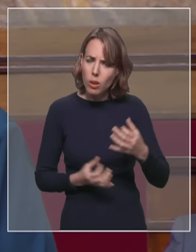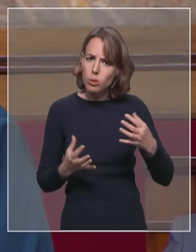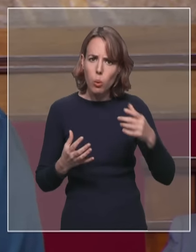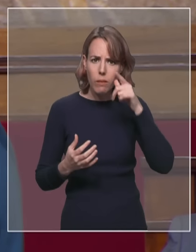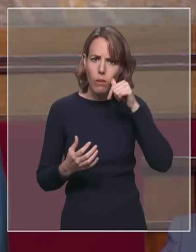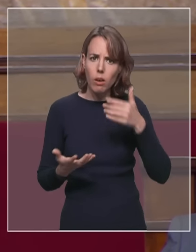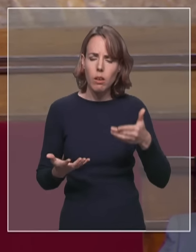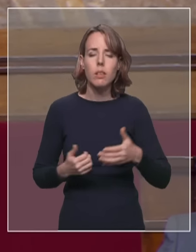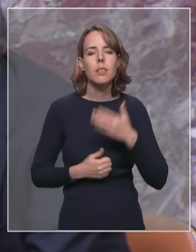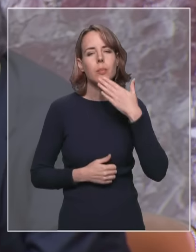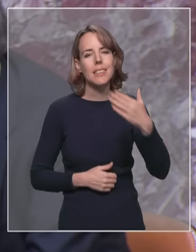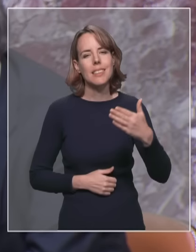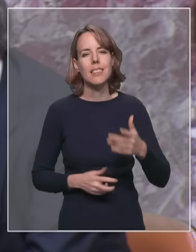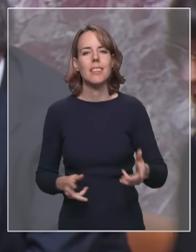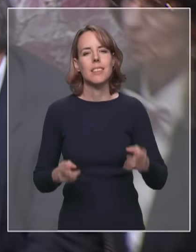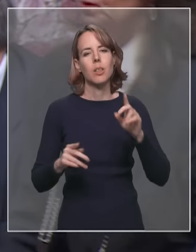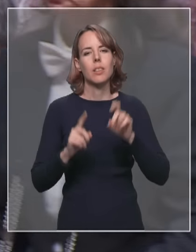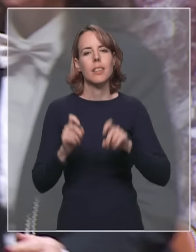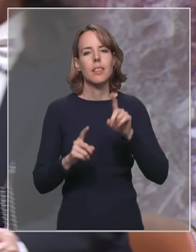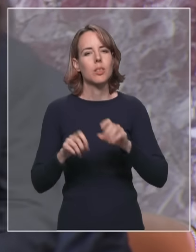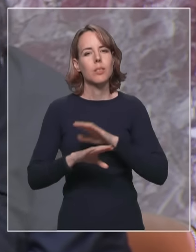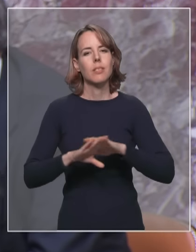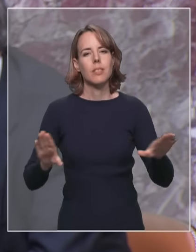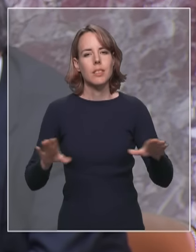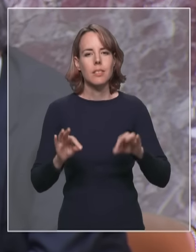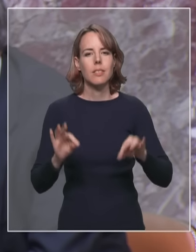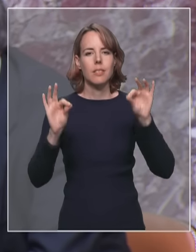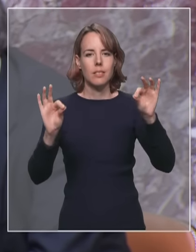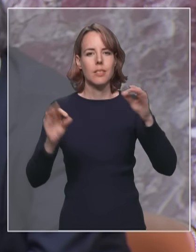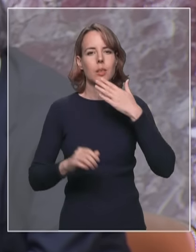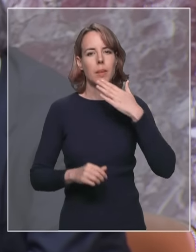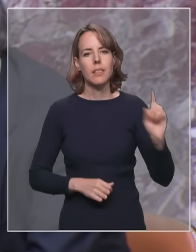rappelle. Merci beaucoup. Madame. La séance des questions au gouvernement est terminée. La séance est levée. Merci à tous.